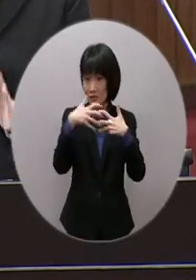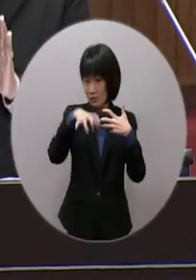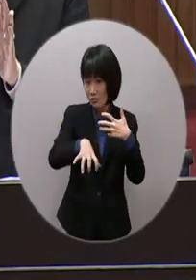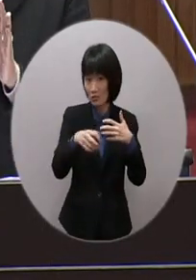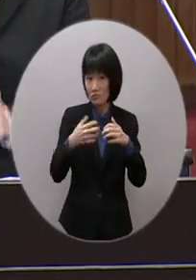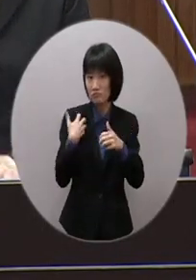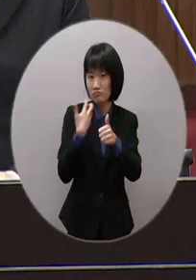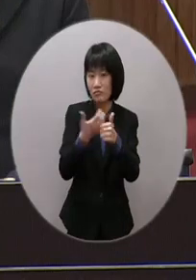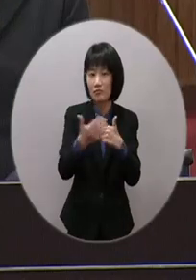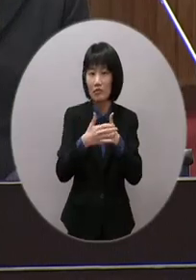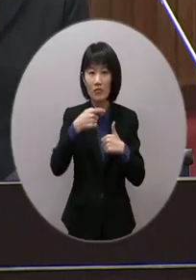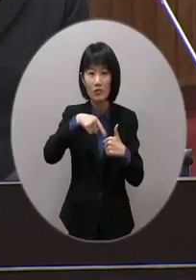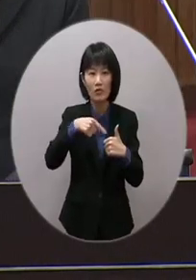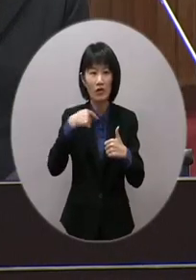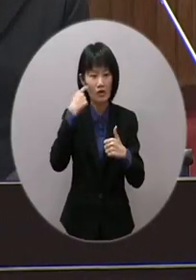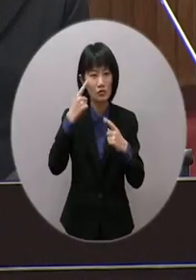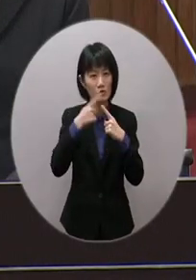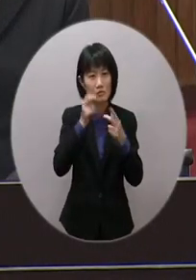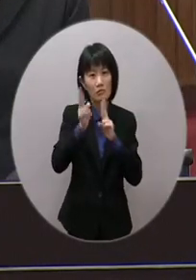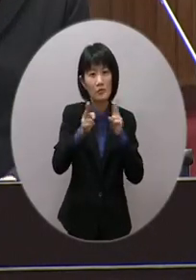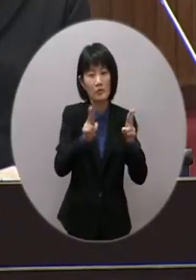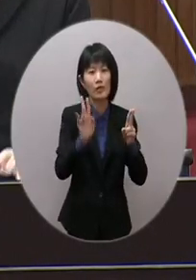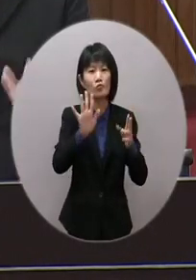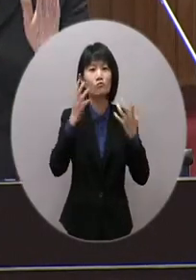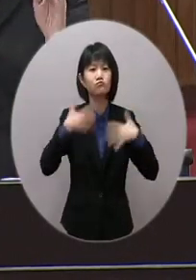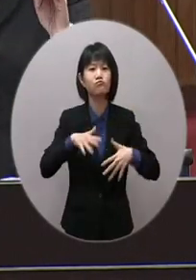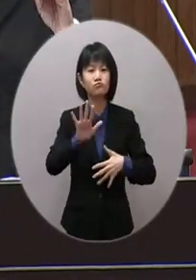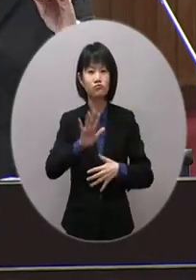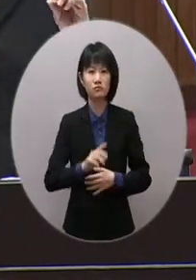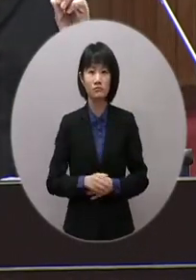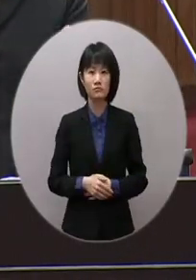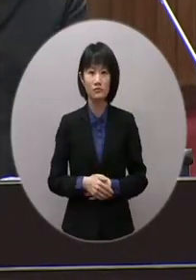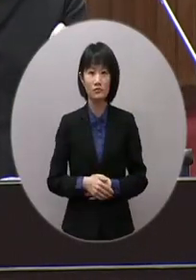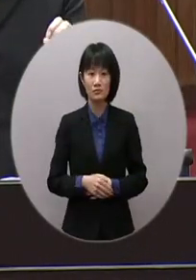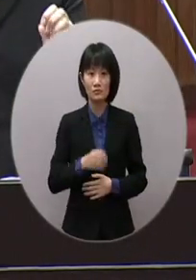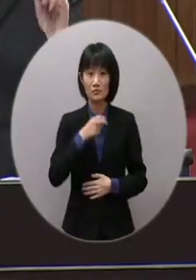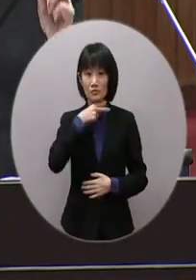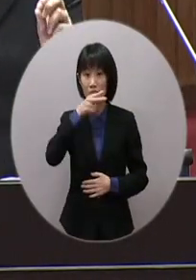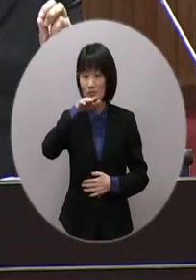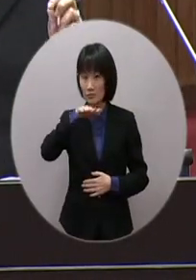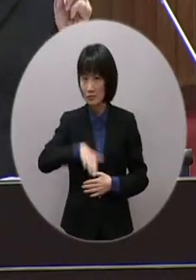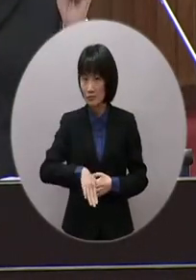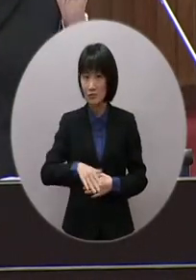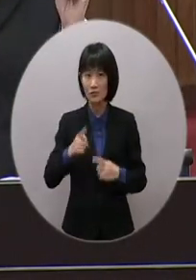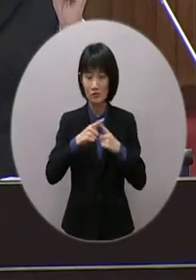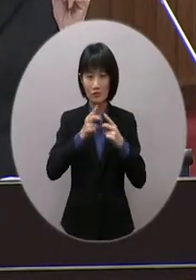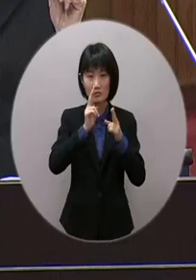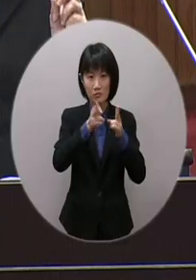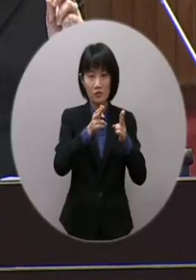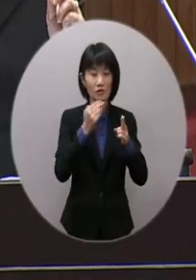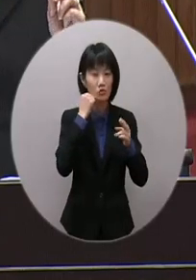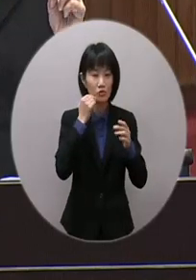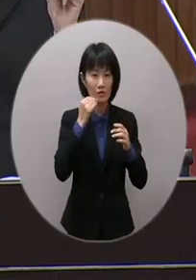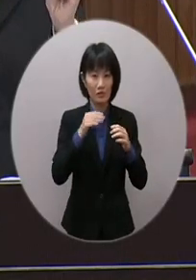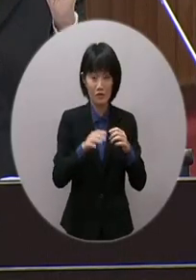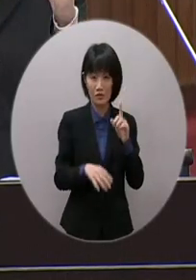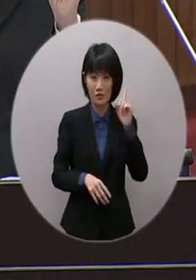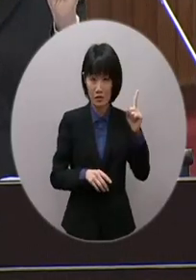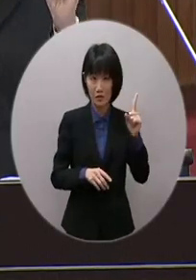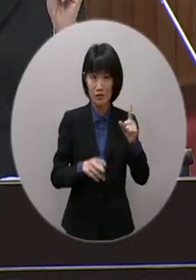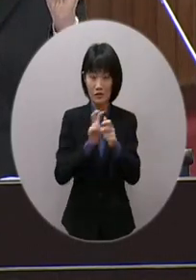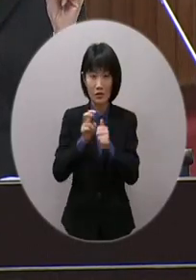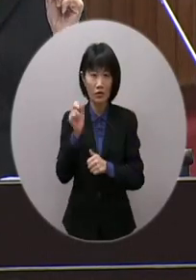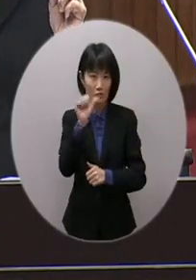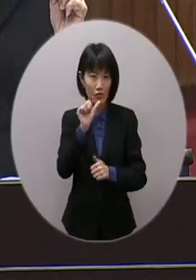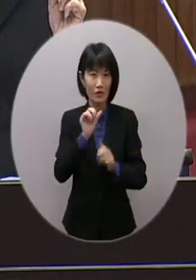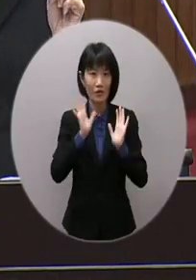有一个是人力上的一个配置的一个问题，就是我们两岁以下我们的人力配置只要1:5，可是我们